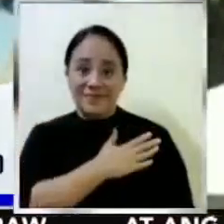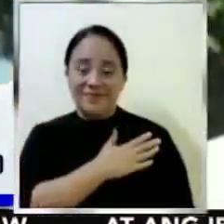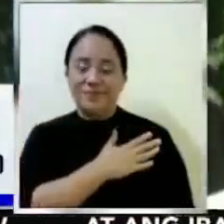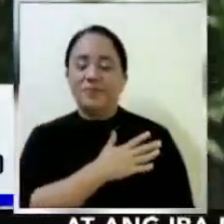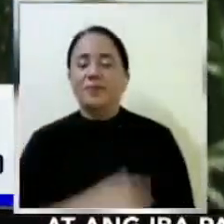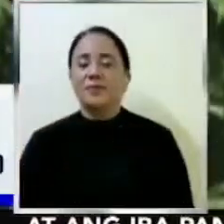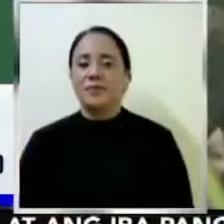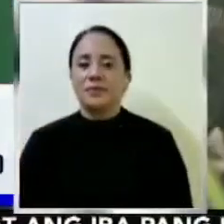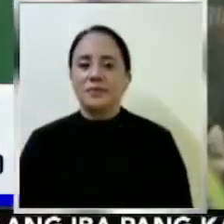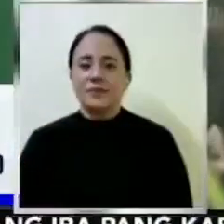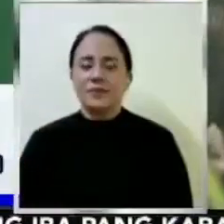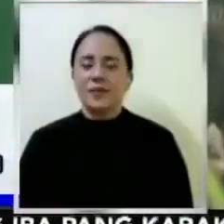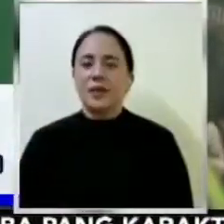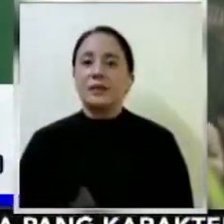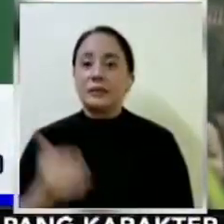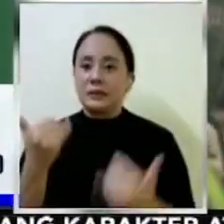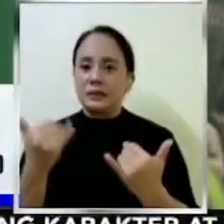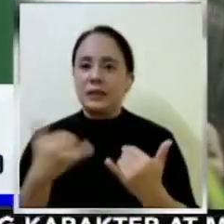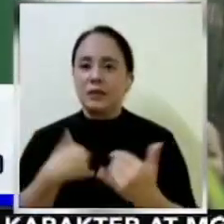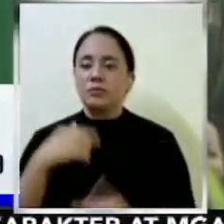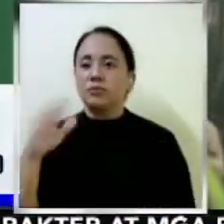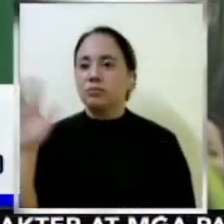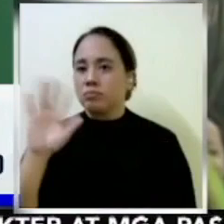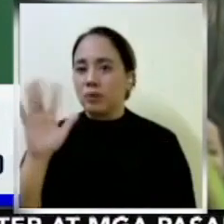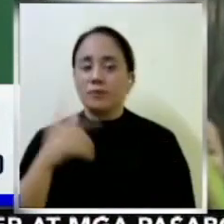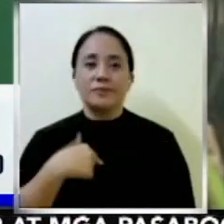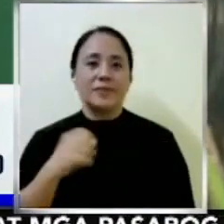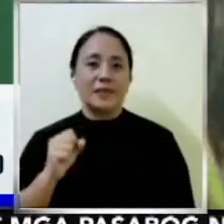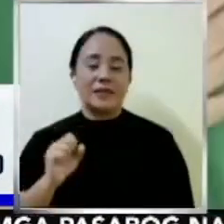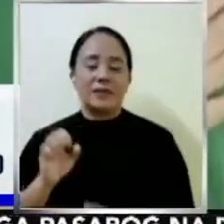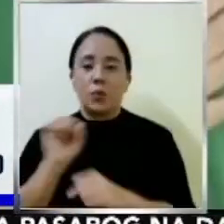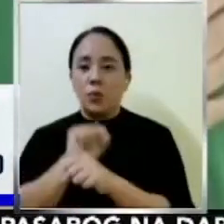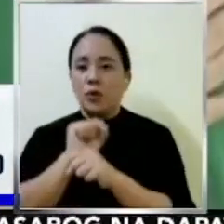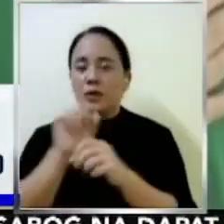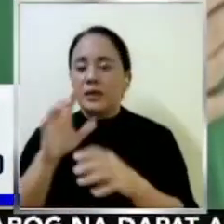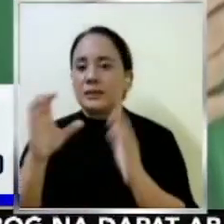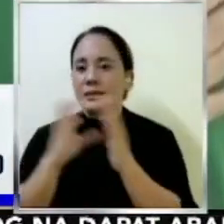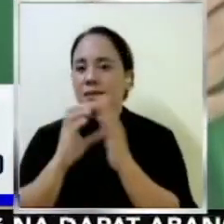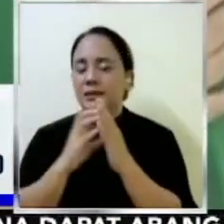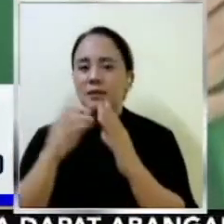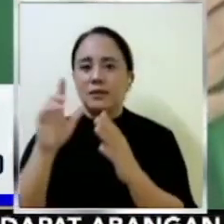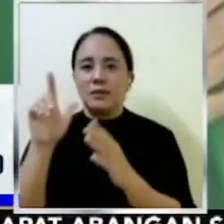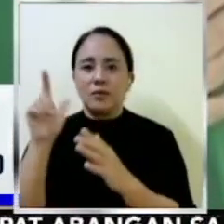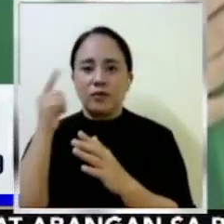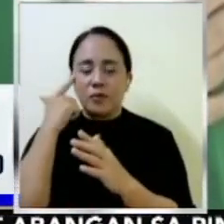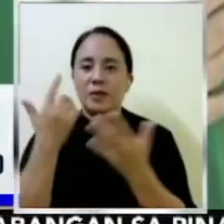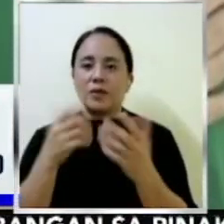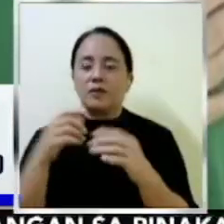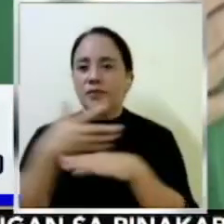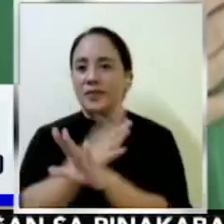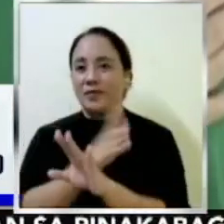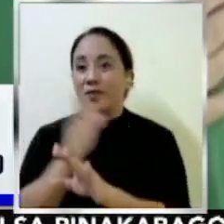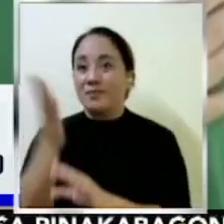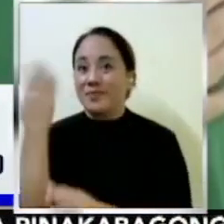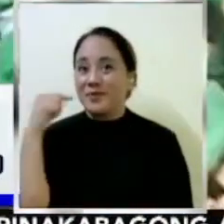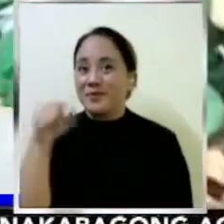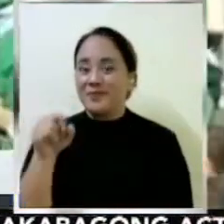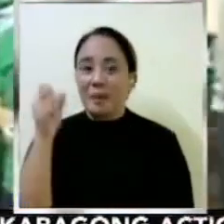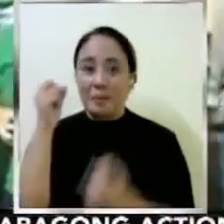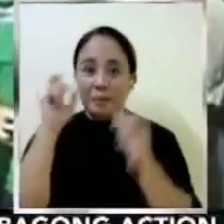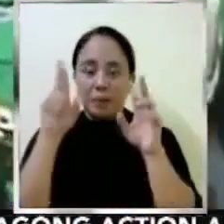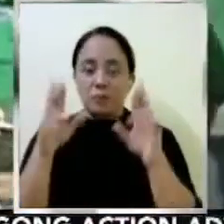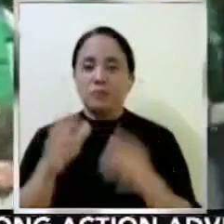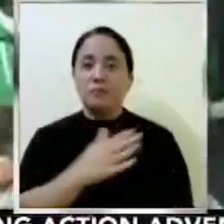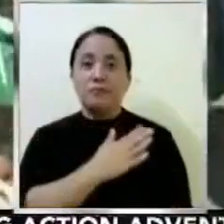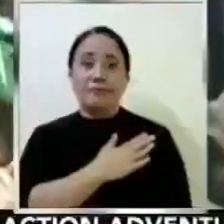formal na siyang namaalam sa mga empleyado ng City Government of Davao bilang kanilang alkalde sa flag-raising ceremony